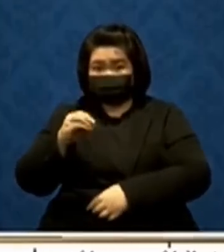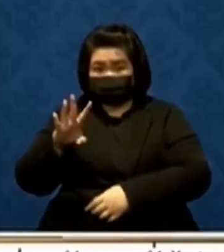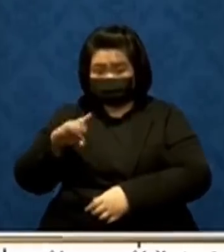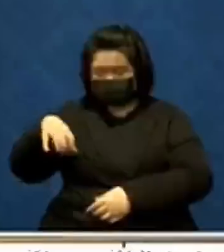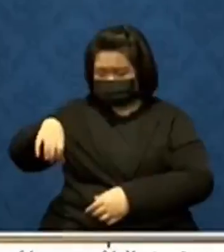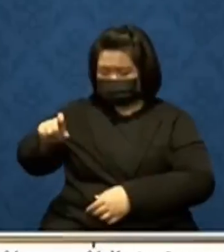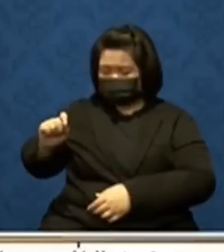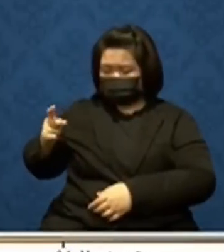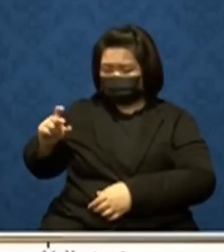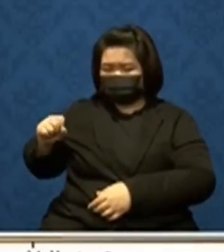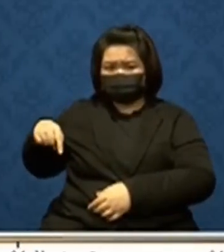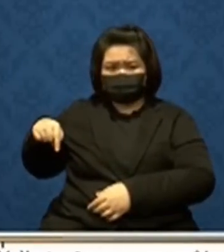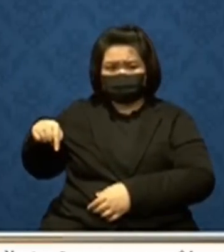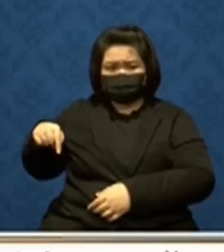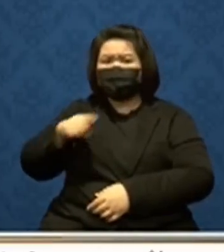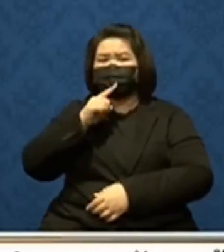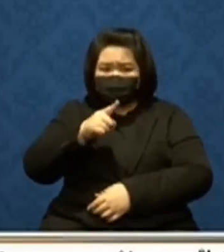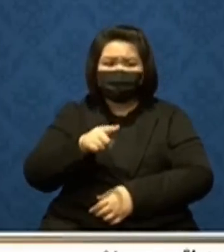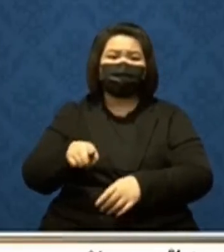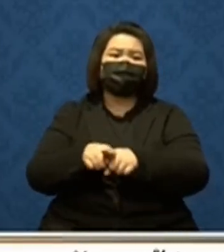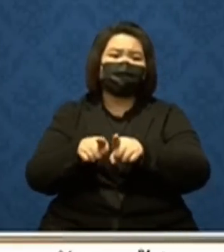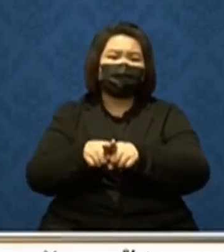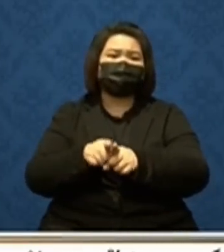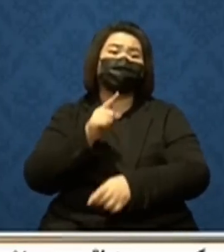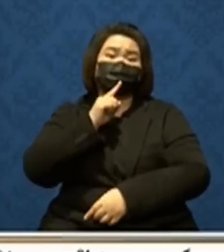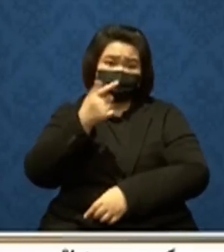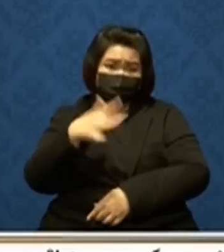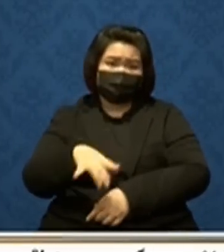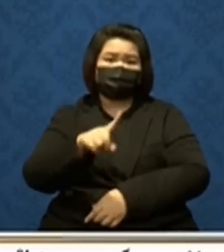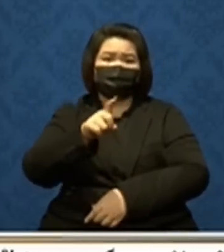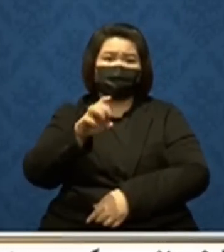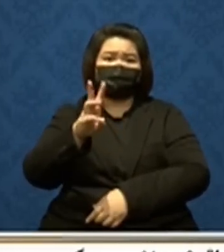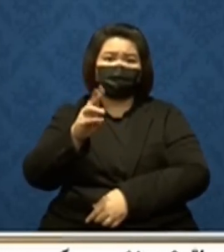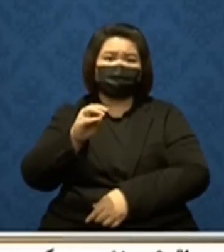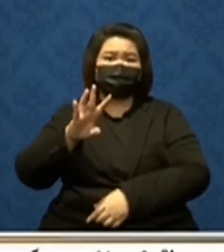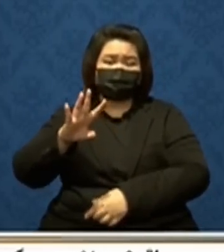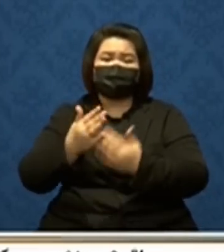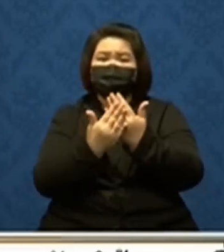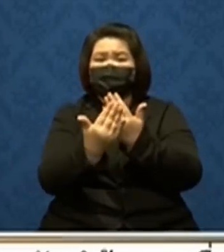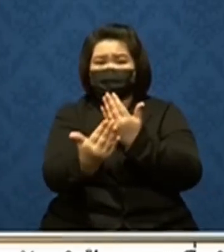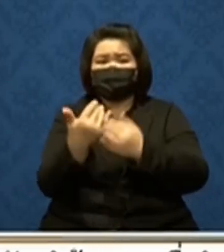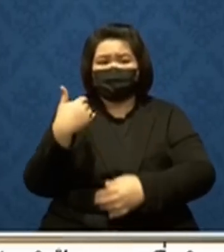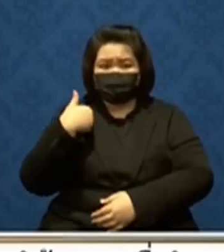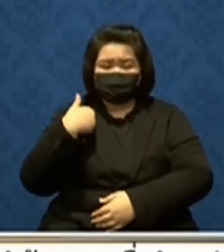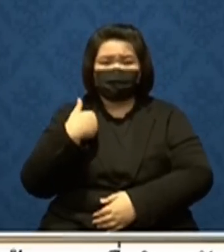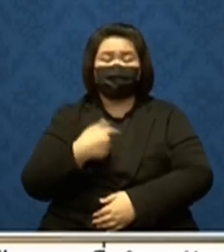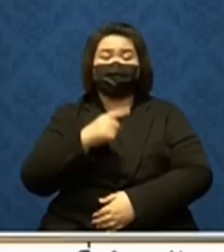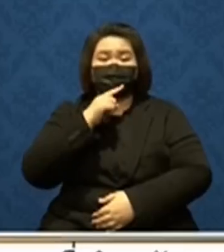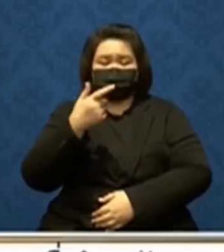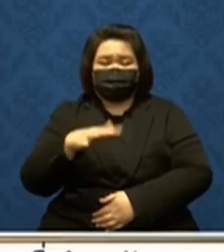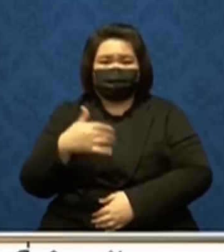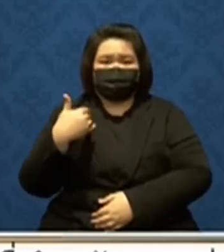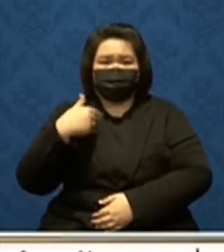ต้องทุ่มเทสรรพกำลังฟ้องอีกครับนี่ฟ้องไปแล้วร้อย 64คดีเขาเรียกค่าเสียหาย